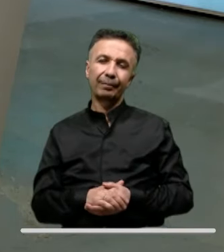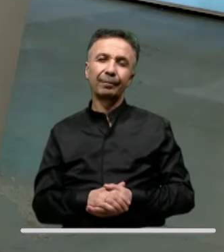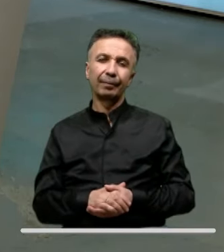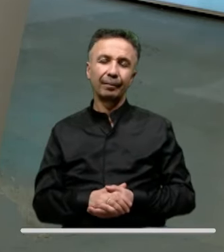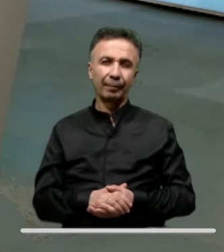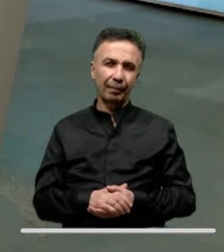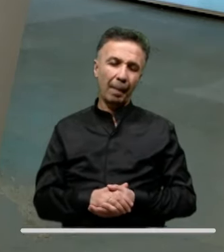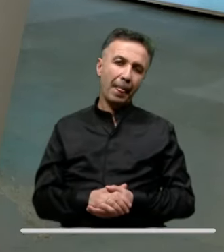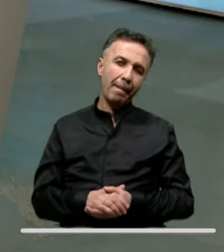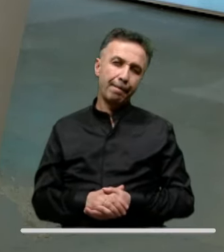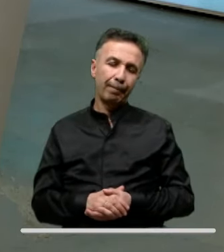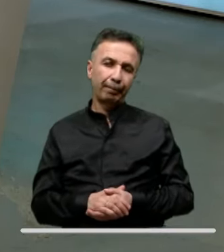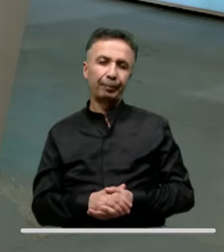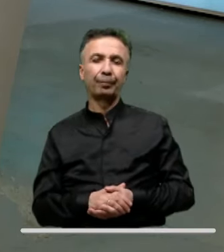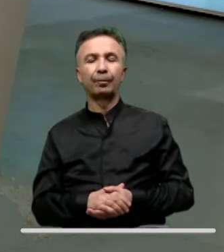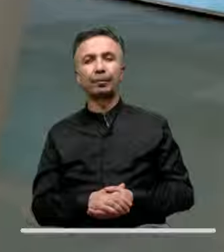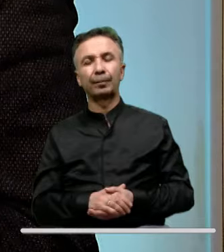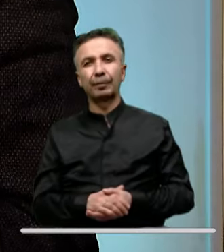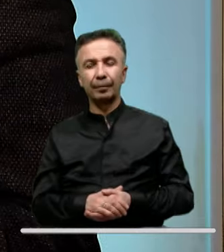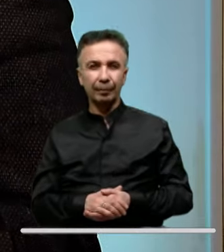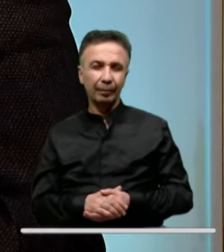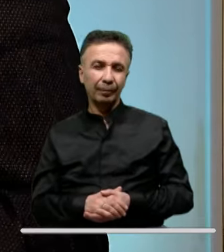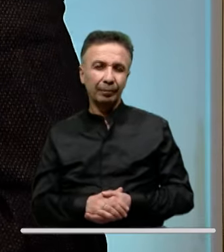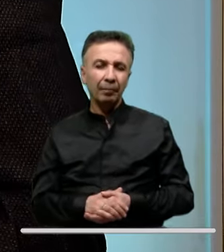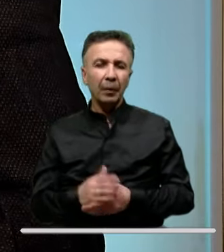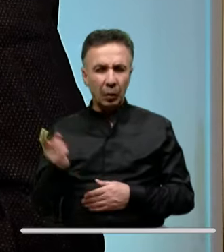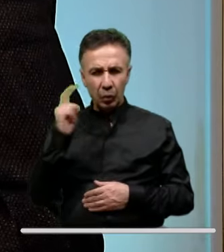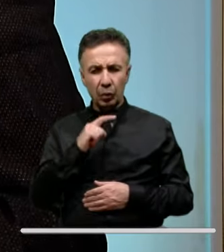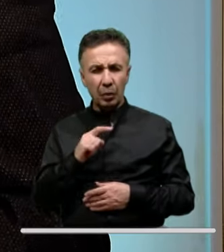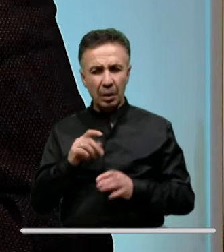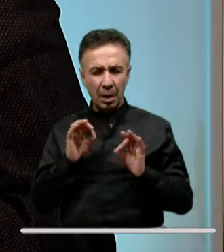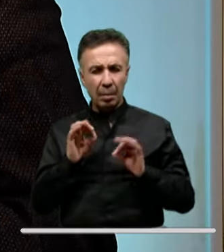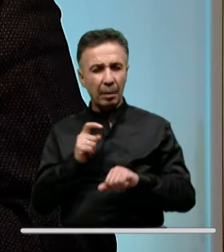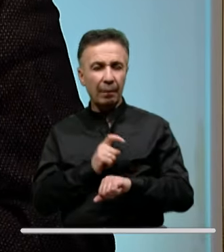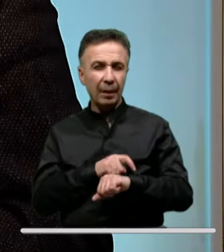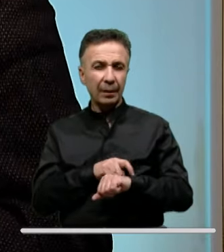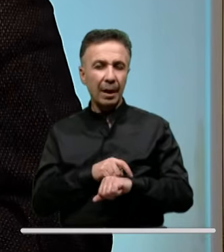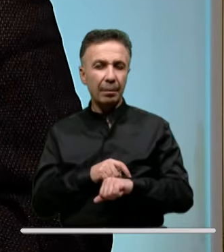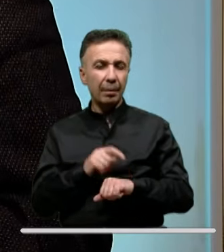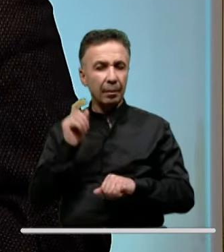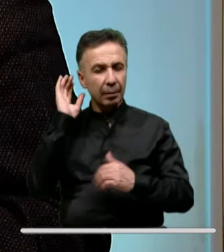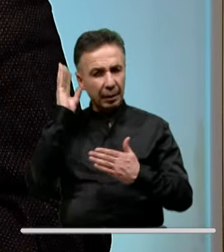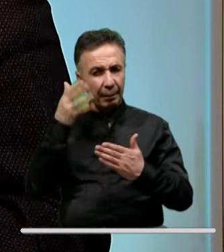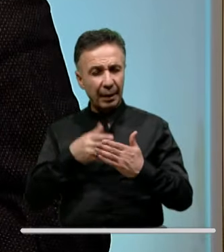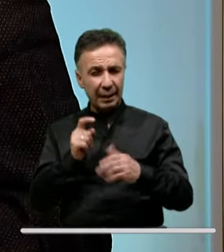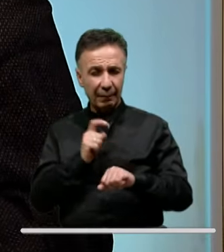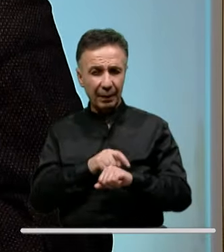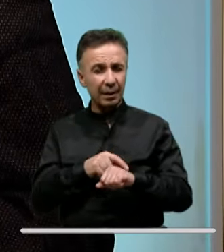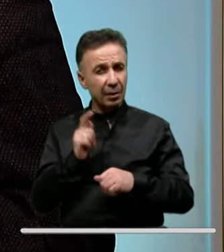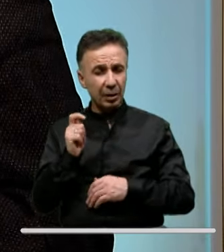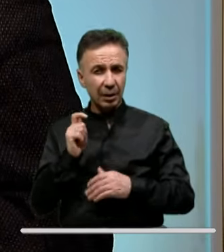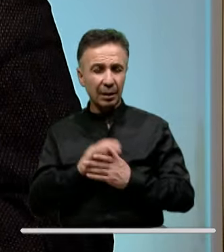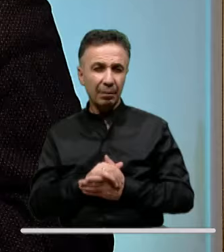Kılmak daha faziletlidir. Sevabı, mükafatı daha fazladır. Çünkü her vaktin, her ibadet vaktinin ne vardır? Gerçekten